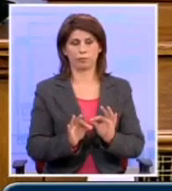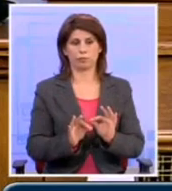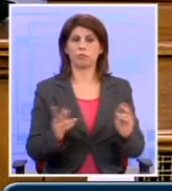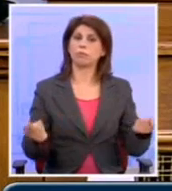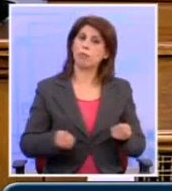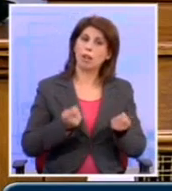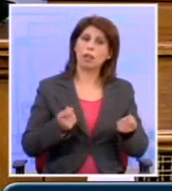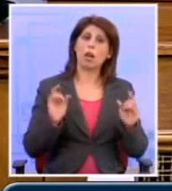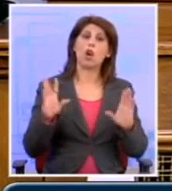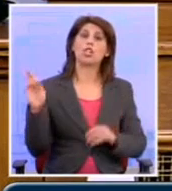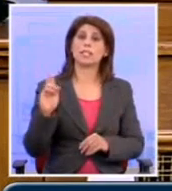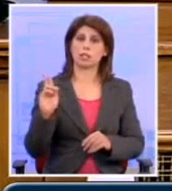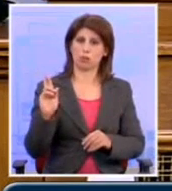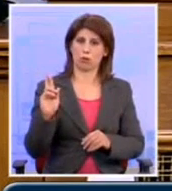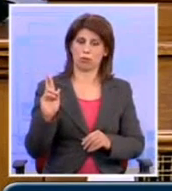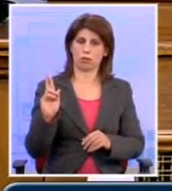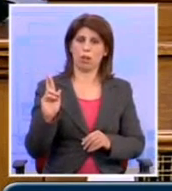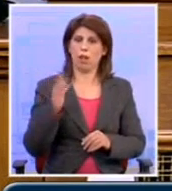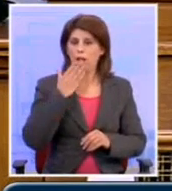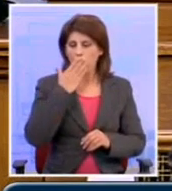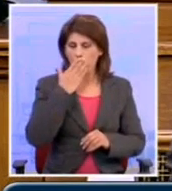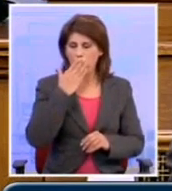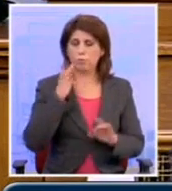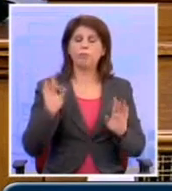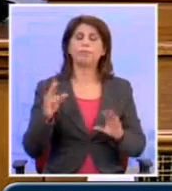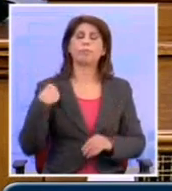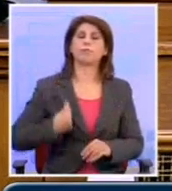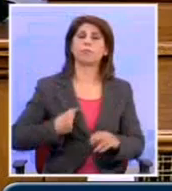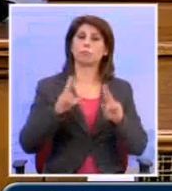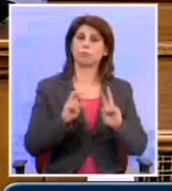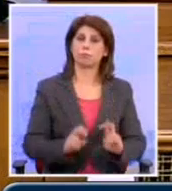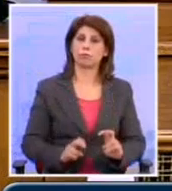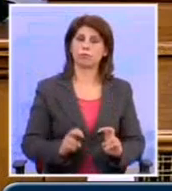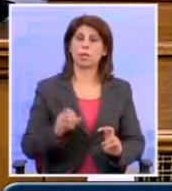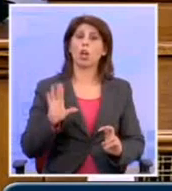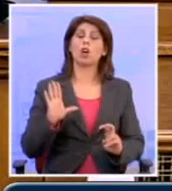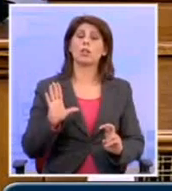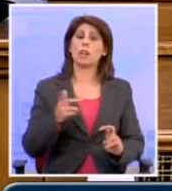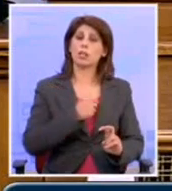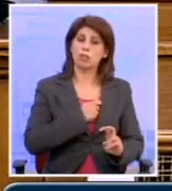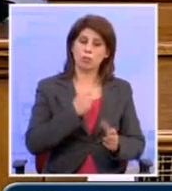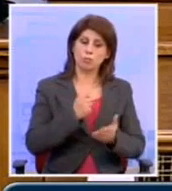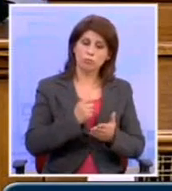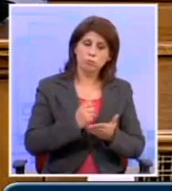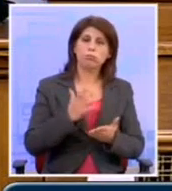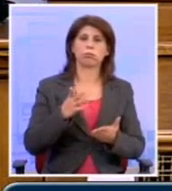έργα χωρίς ρίσκο, χωρίς δημόσιο έλεγχο, χωρίς αξιόπιστους και ελεγμένους